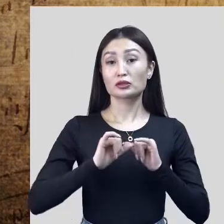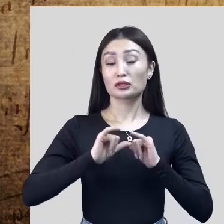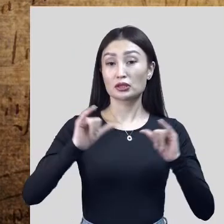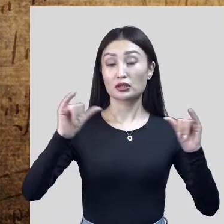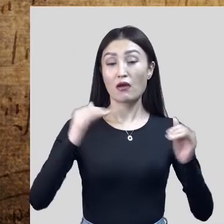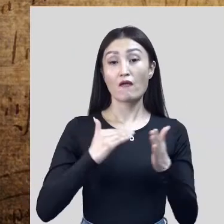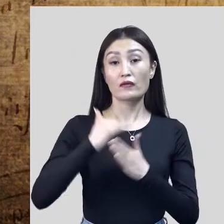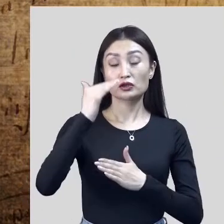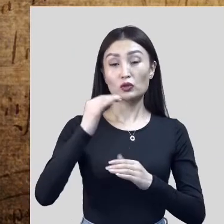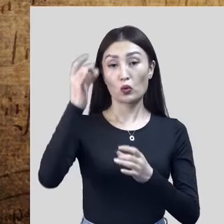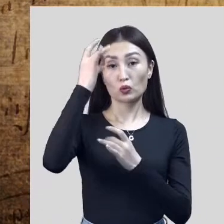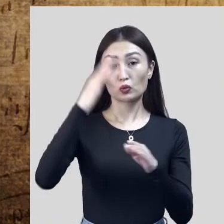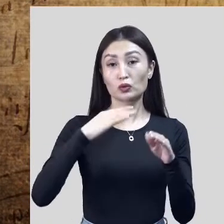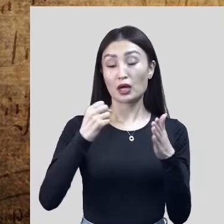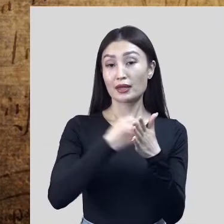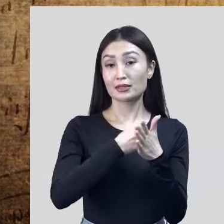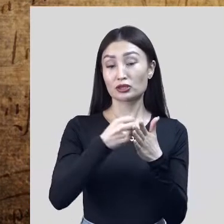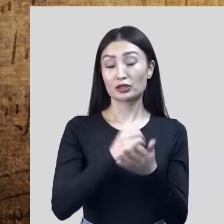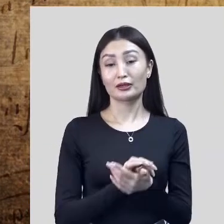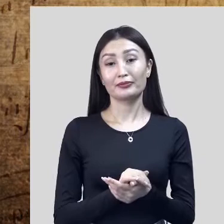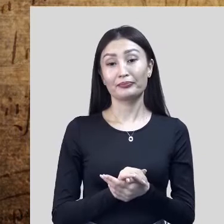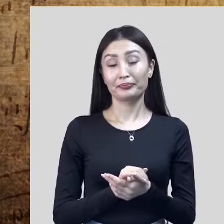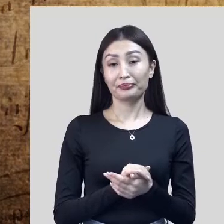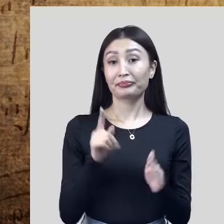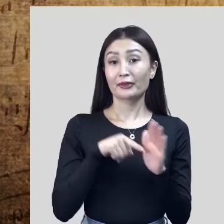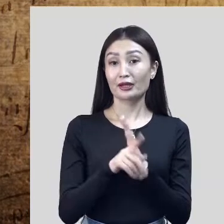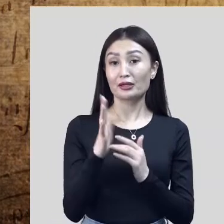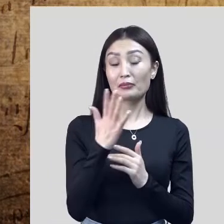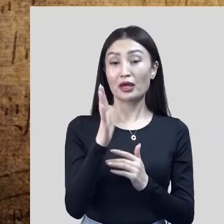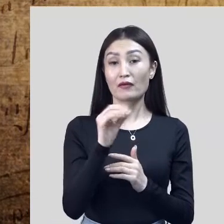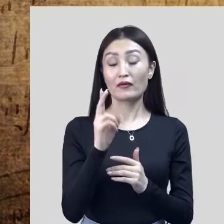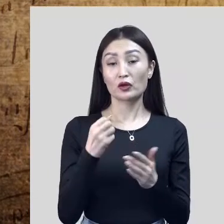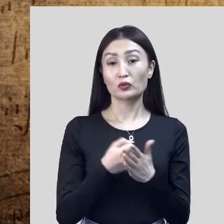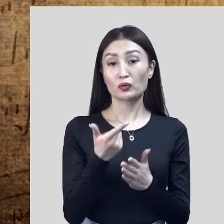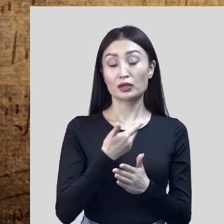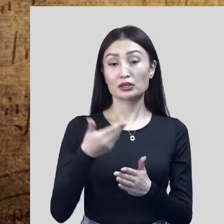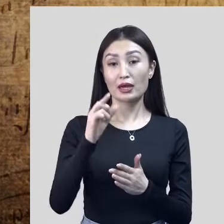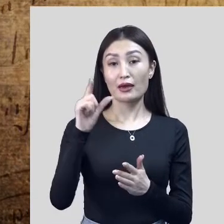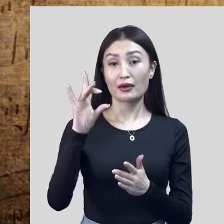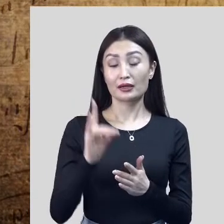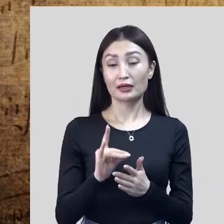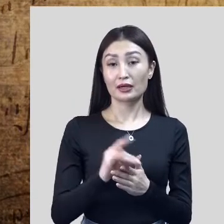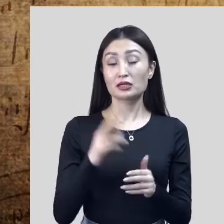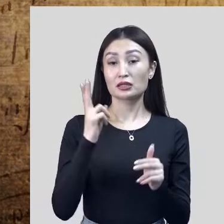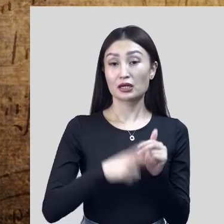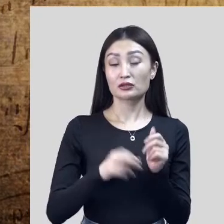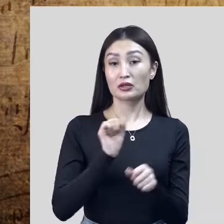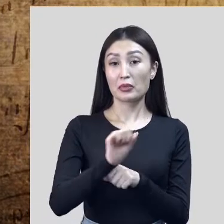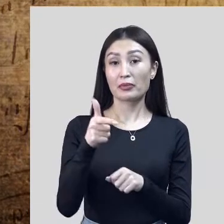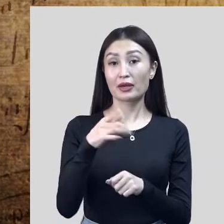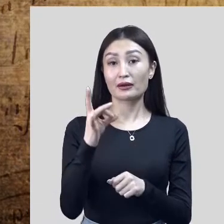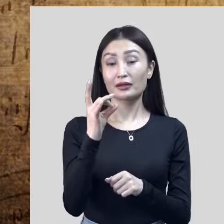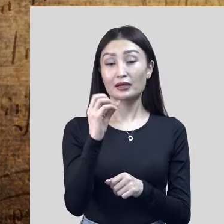своих высших культурных достижений. В начале V века до н.э. греко-персидские войны заканчиваются победой